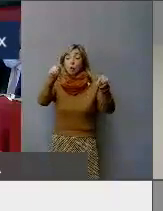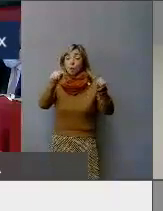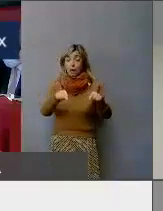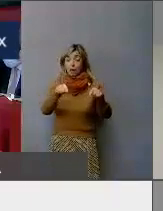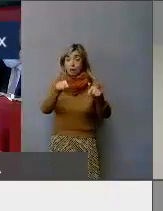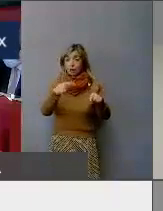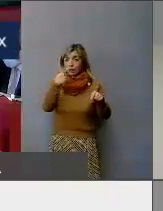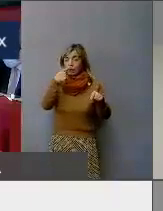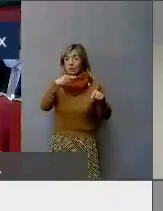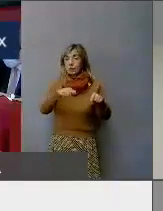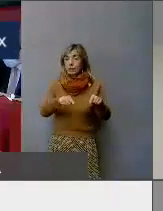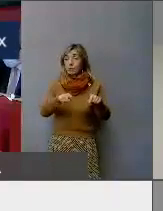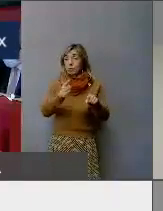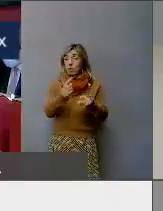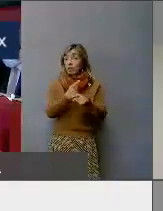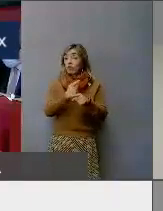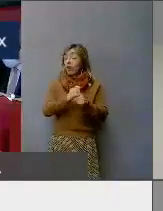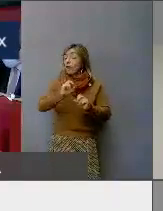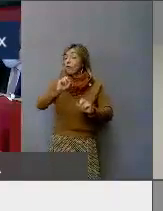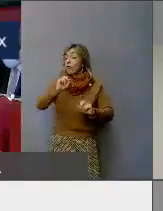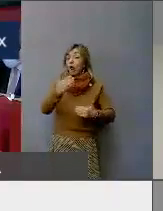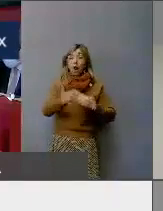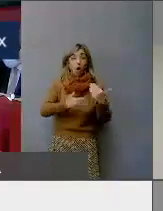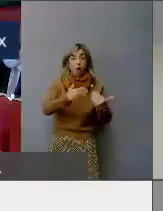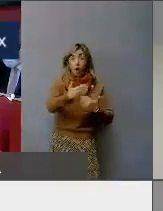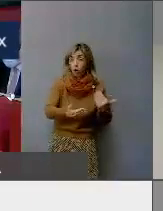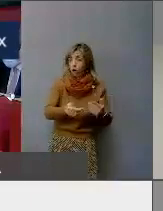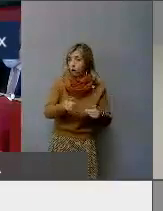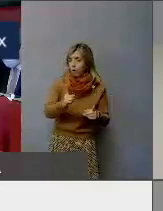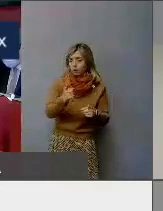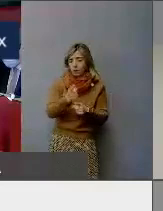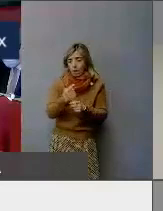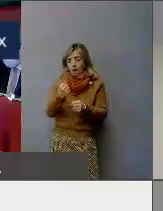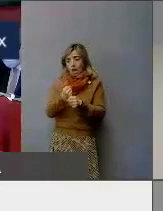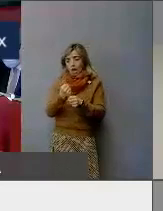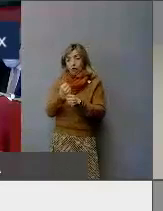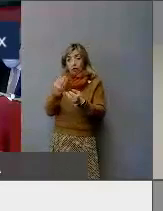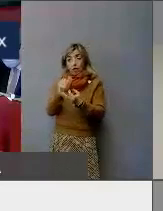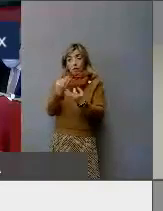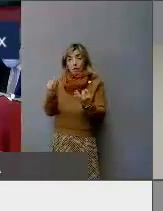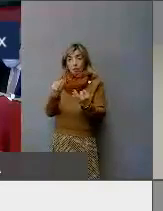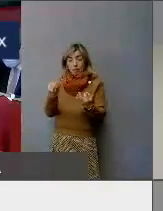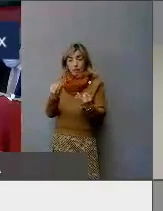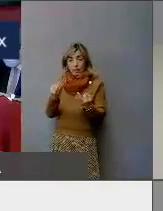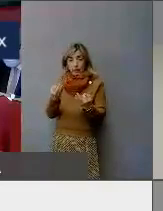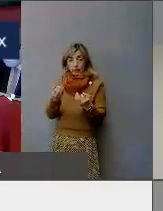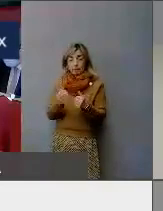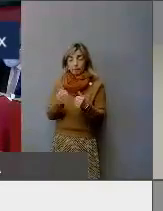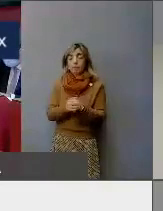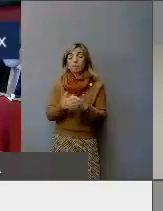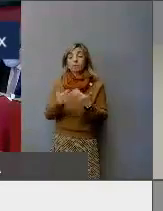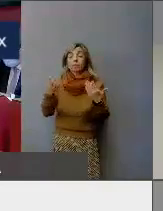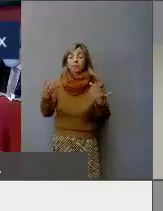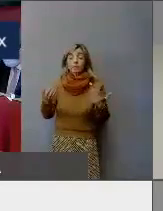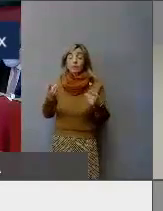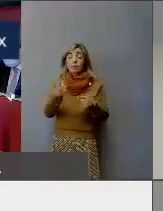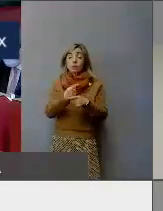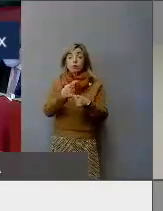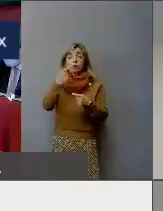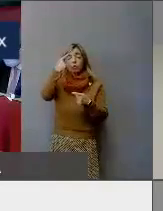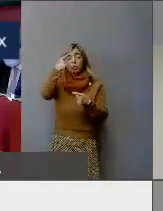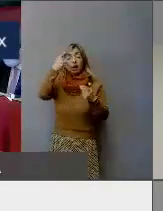ma bisogna fare le cose bene a farle farle bene allora se viene posta una riflessione di approfondimento